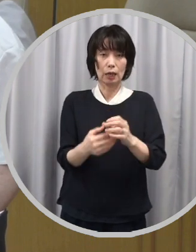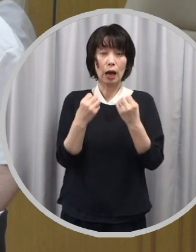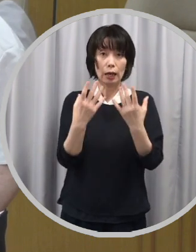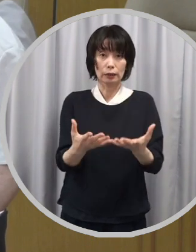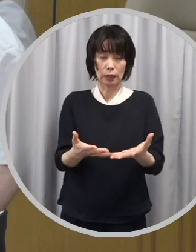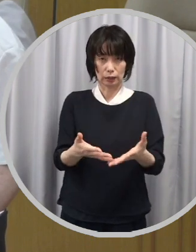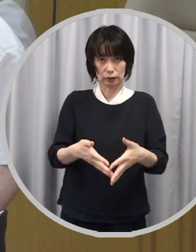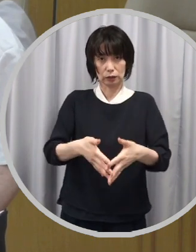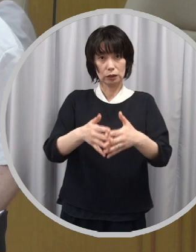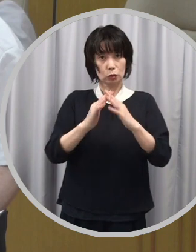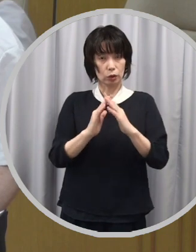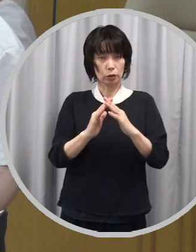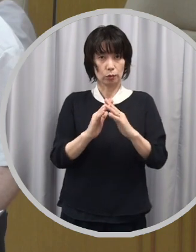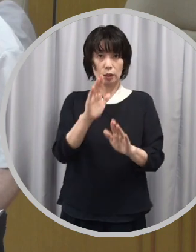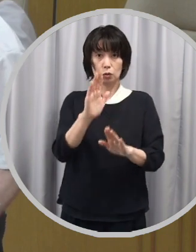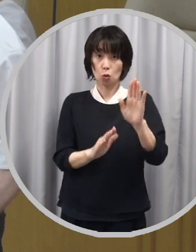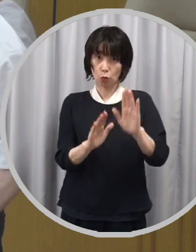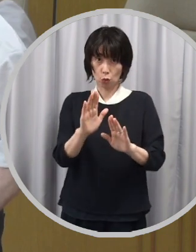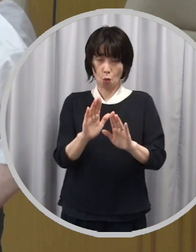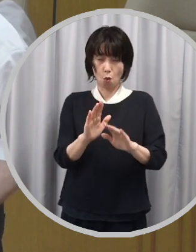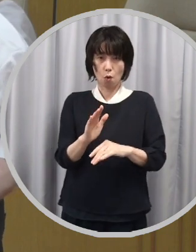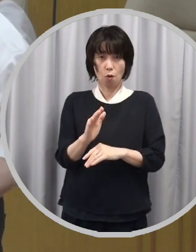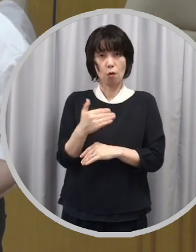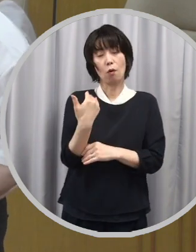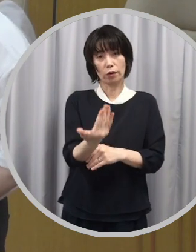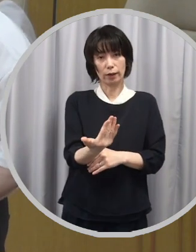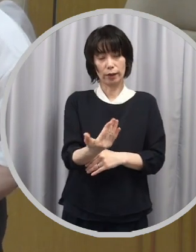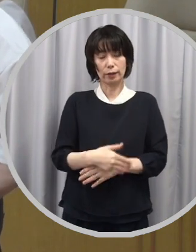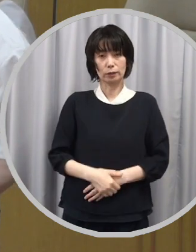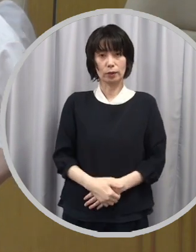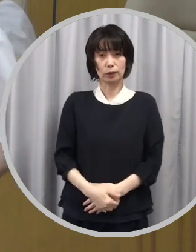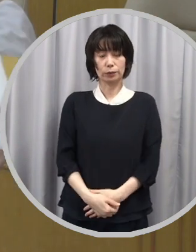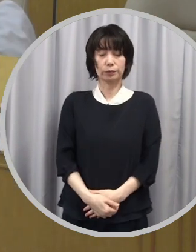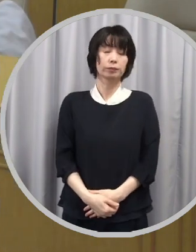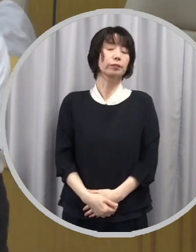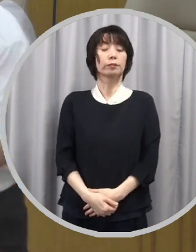取り組み状況についてお伺いをいたします。